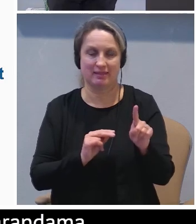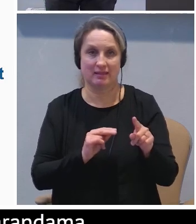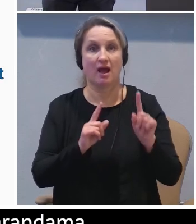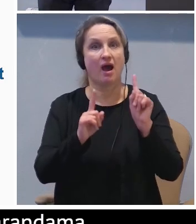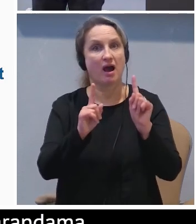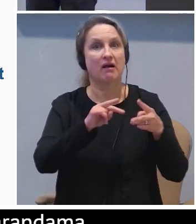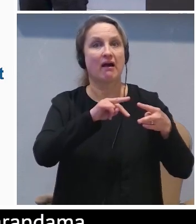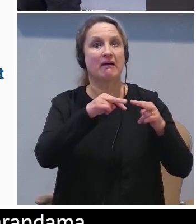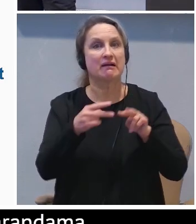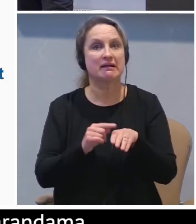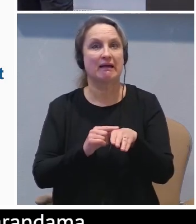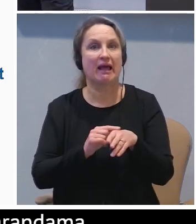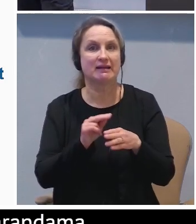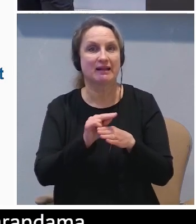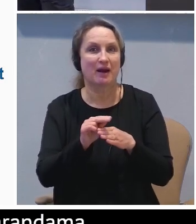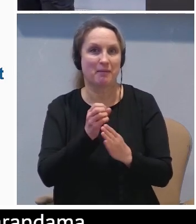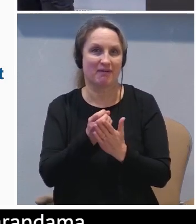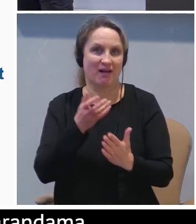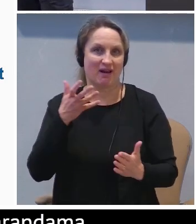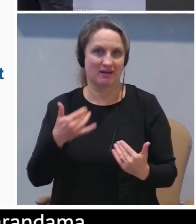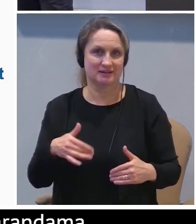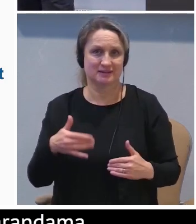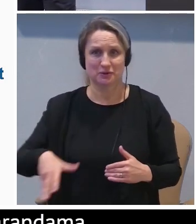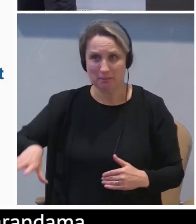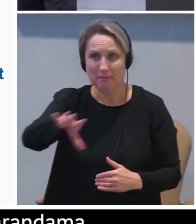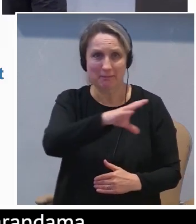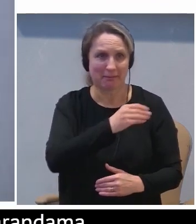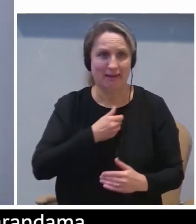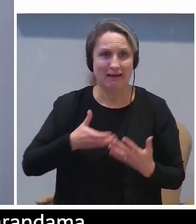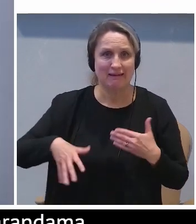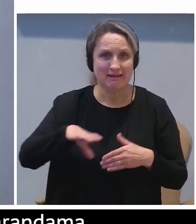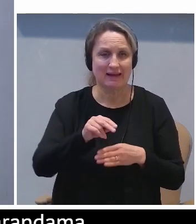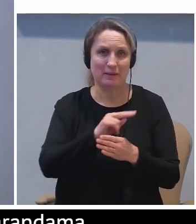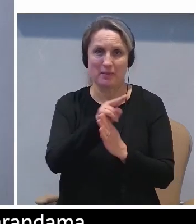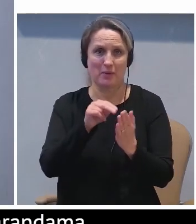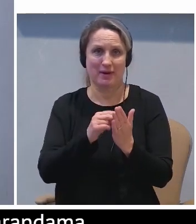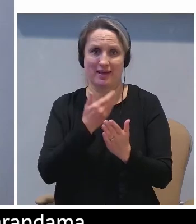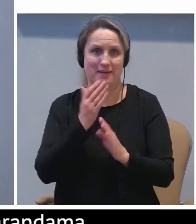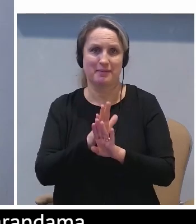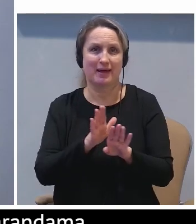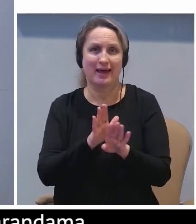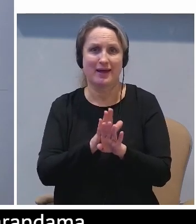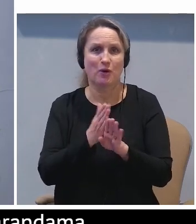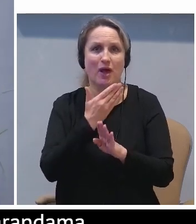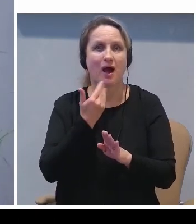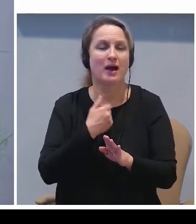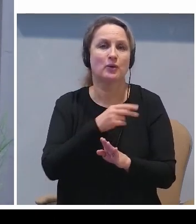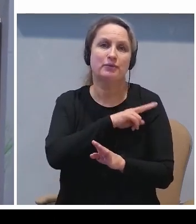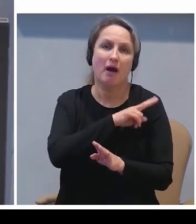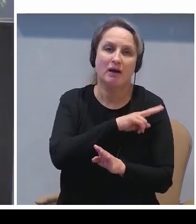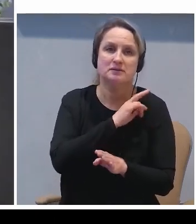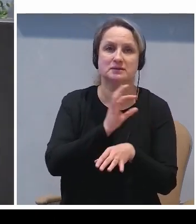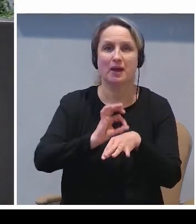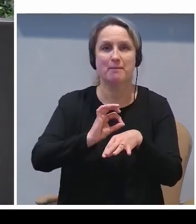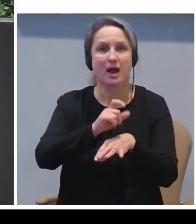kallis. See on meie kõigi probleem. See ei puuduta ainult arste ja patsiente ja